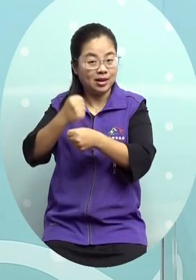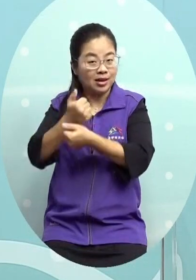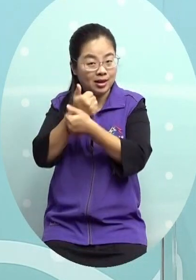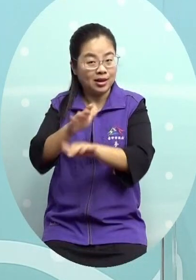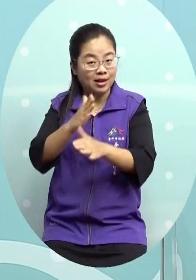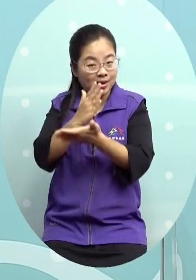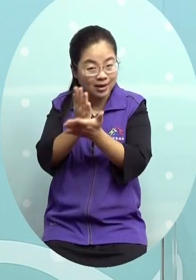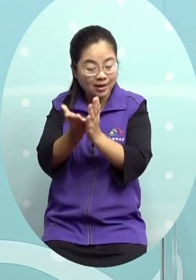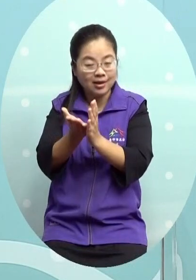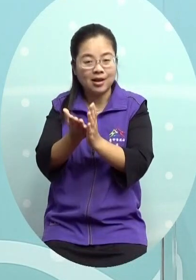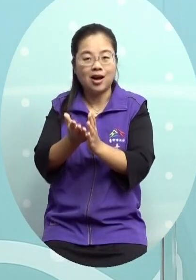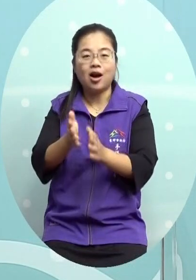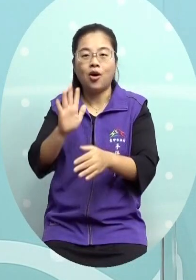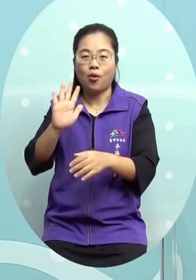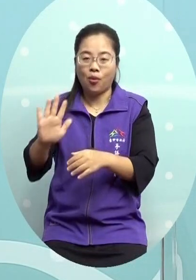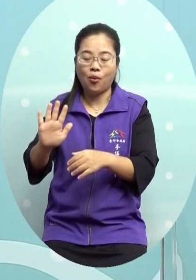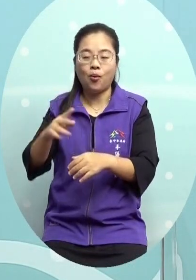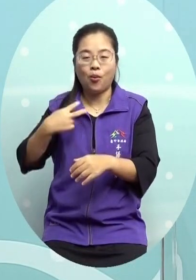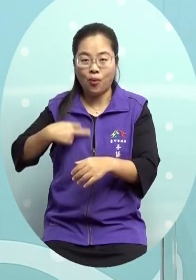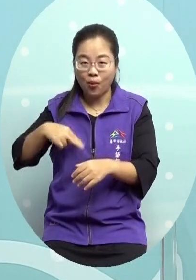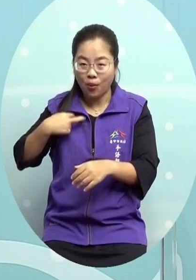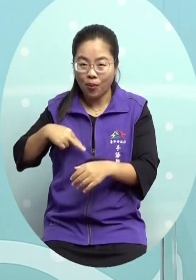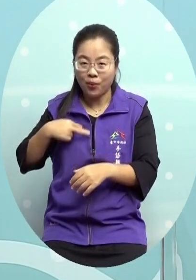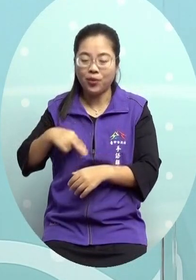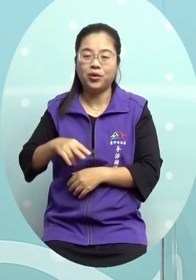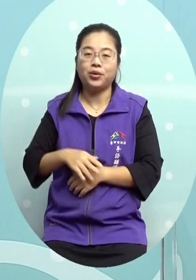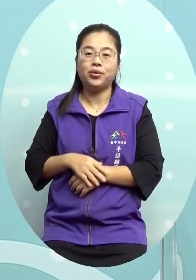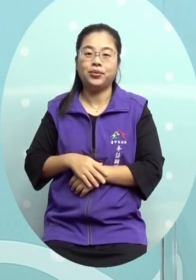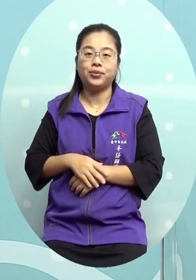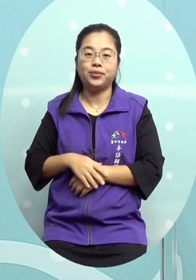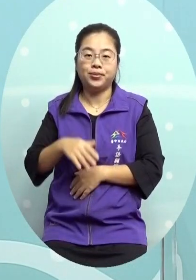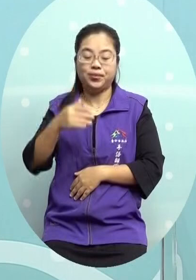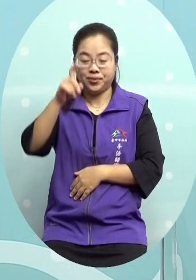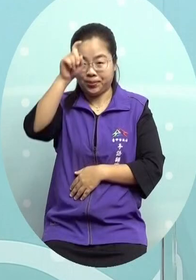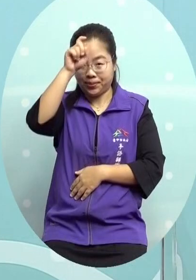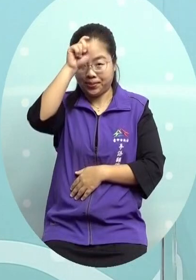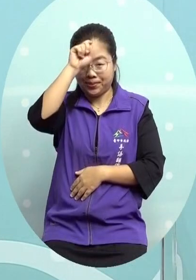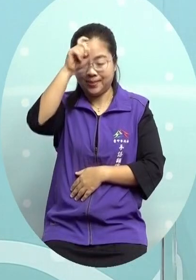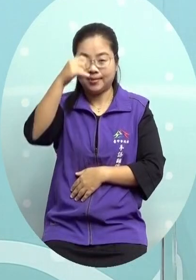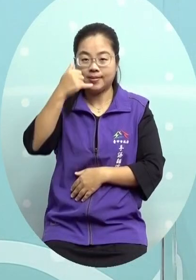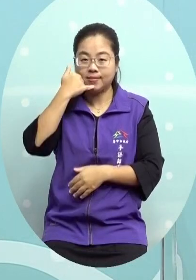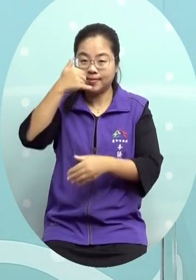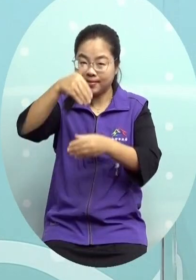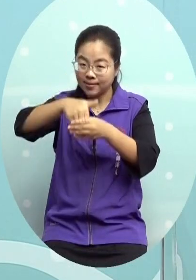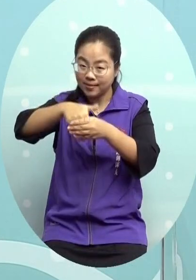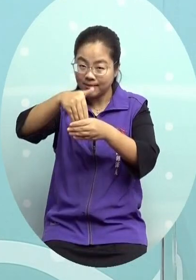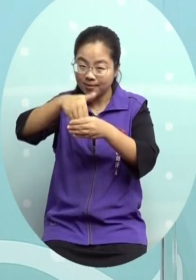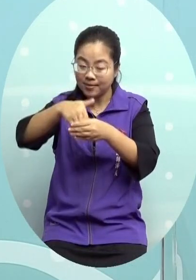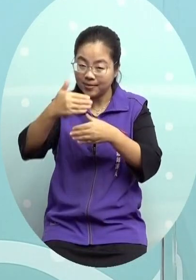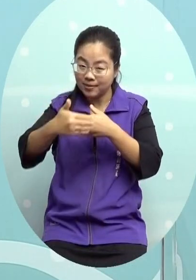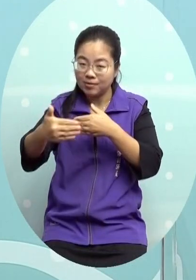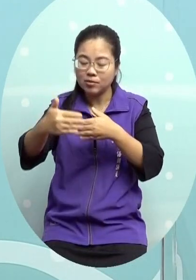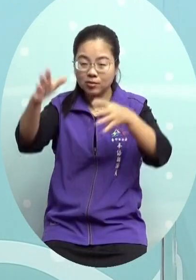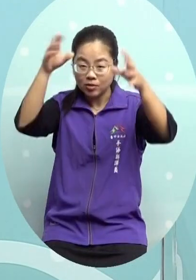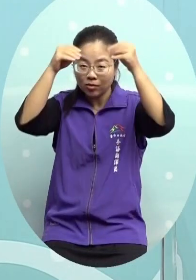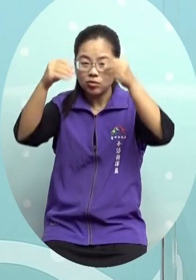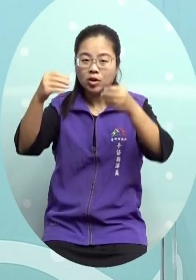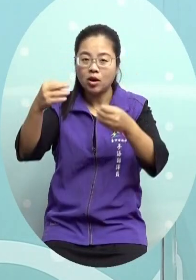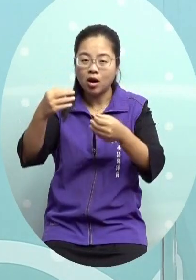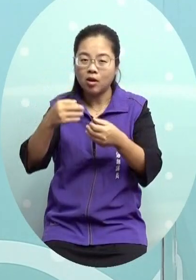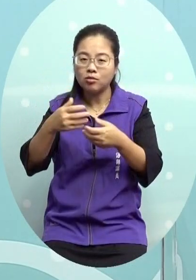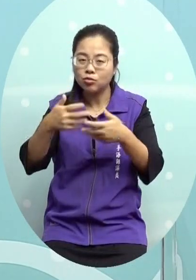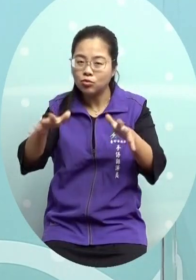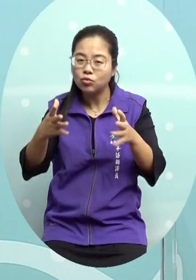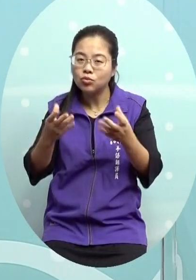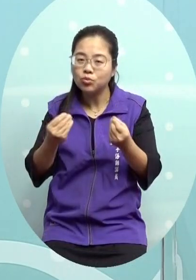业上面，有他一定程度的了解，也能够希望能够在这样的选举之中，即使资源不多，都